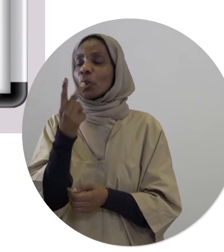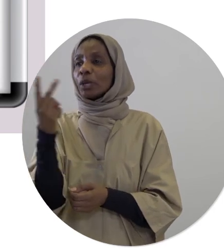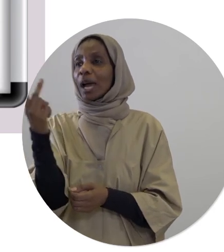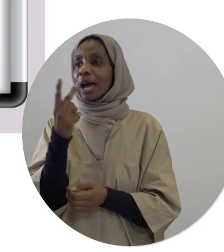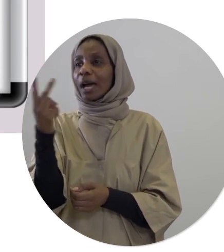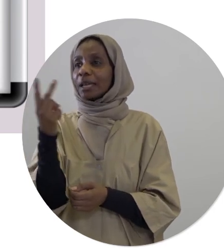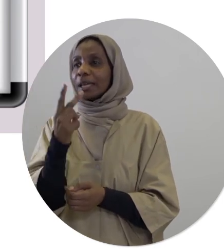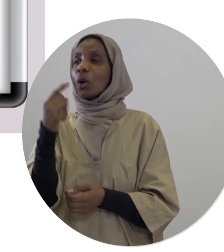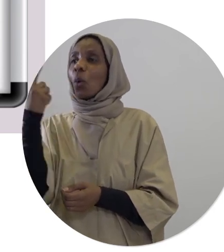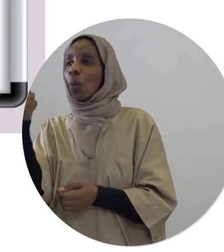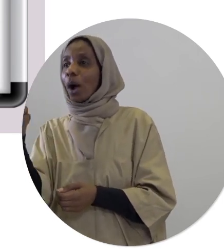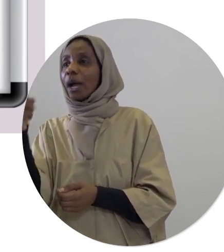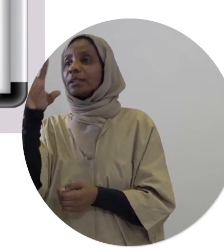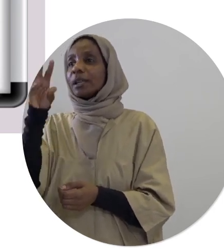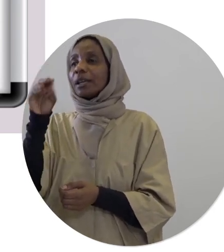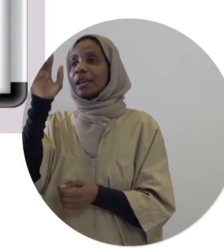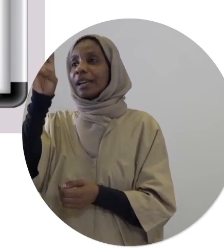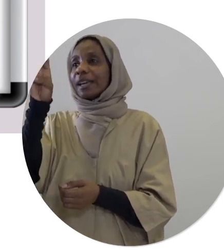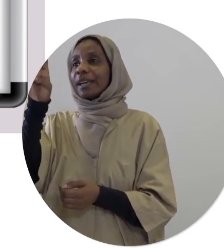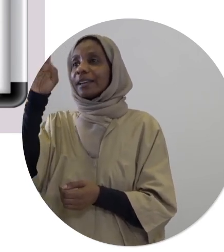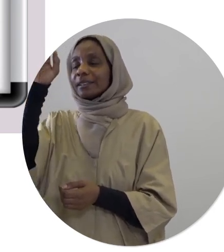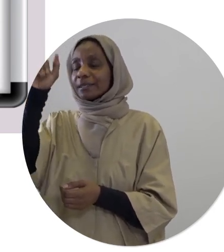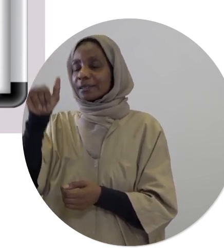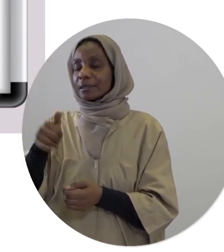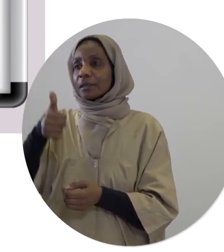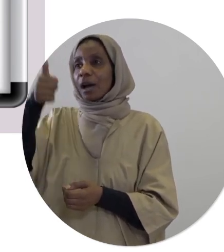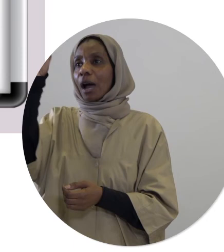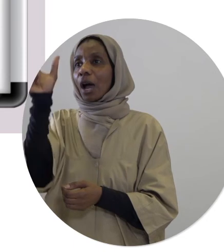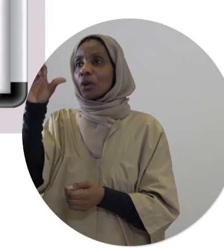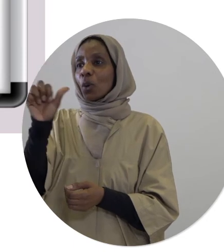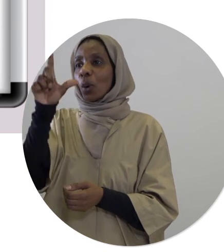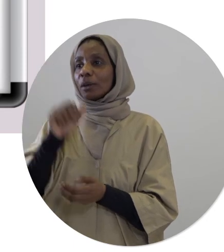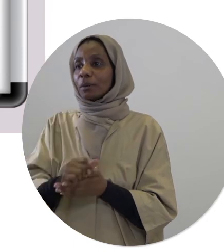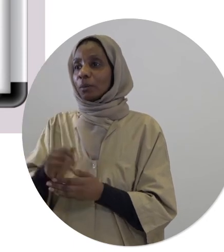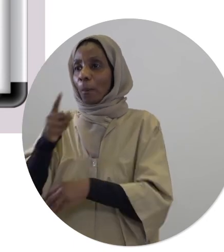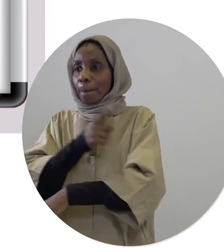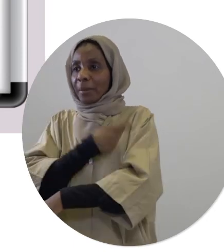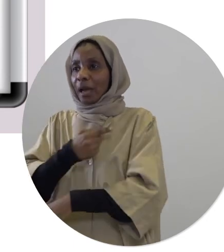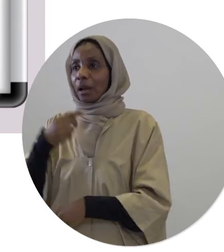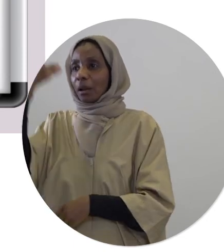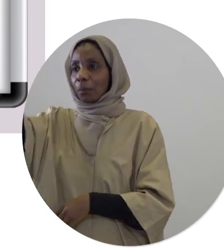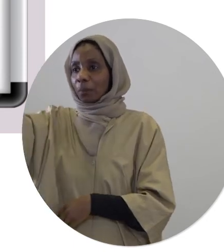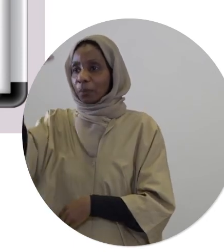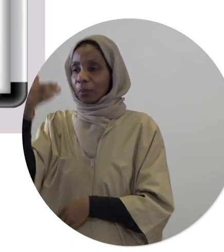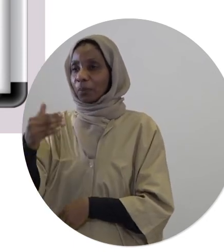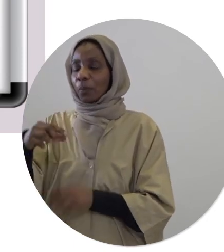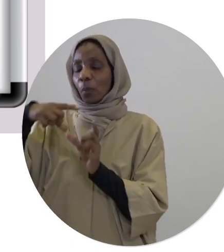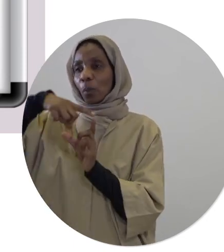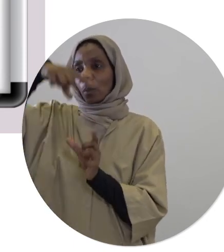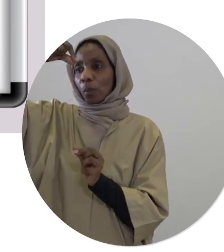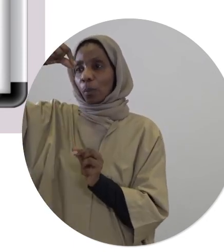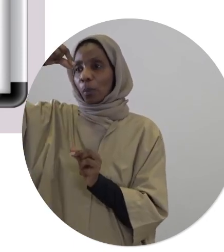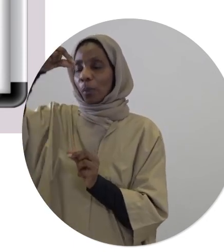ميثيل 1 هيكسانول. المثال الذي يليه، لدي ذرة كربون